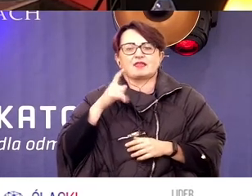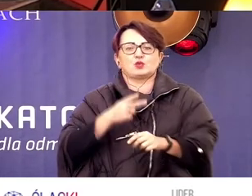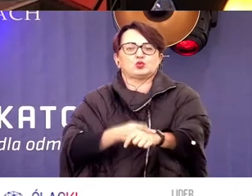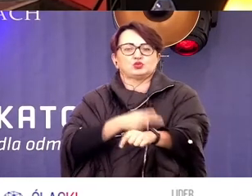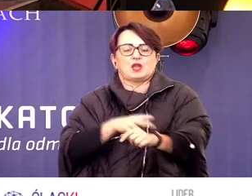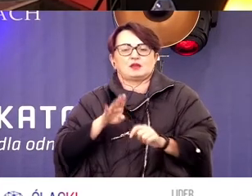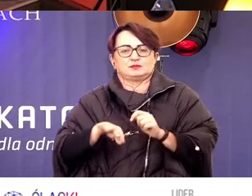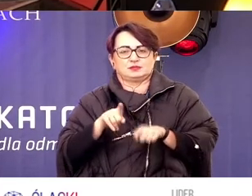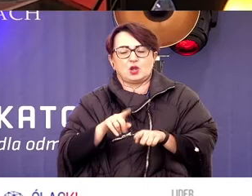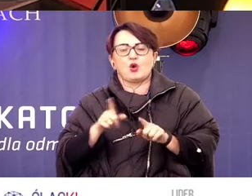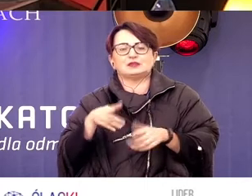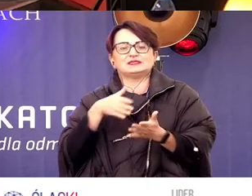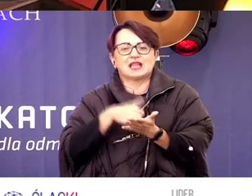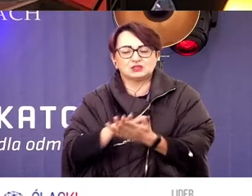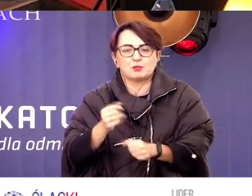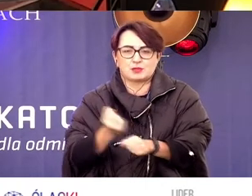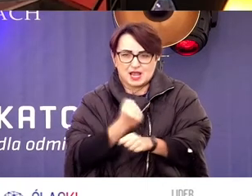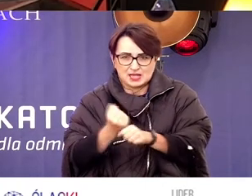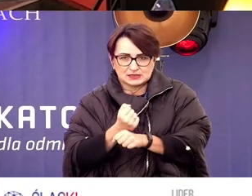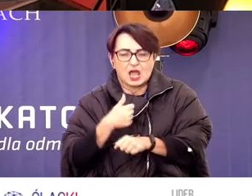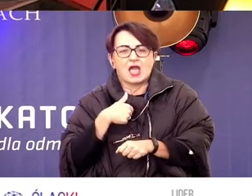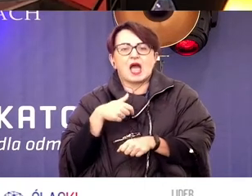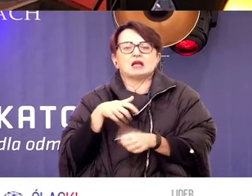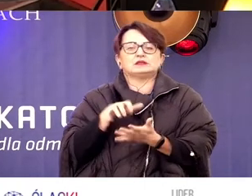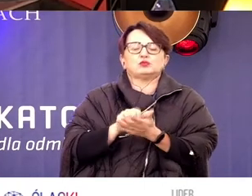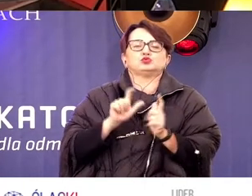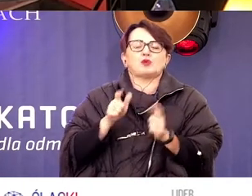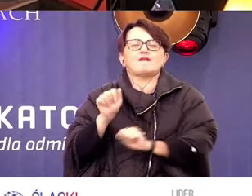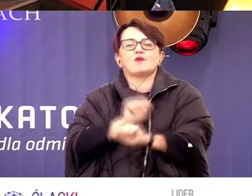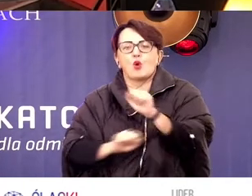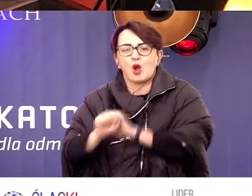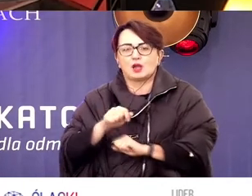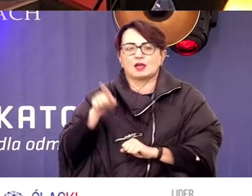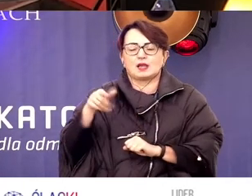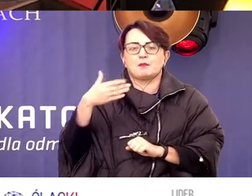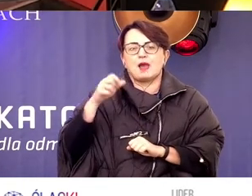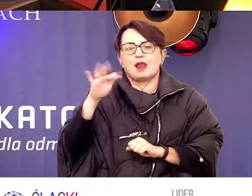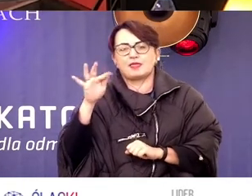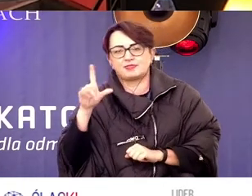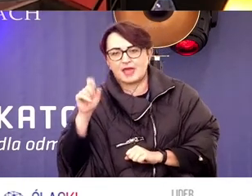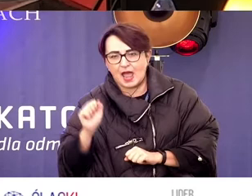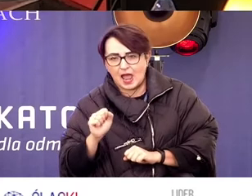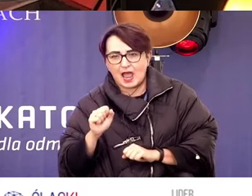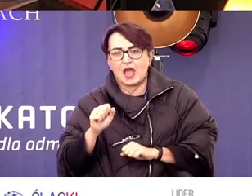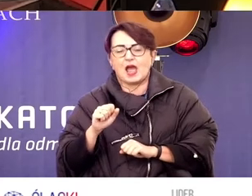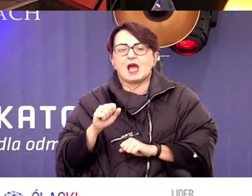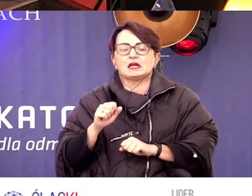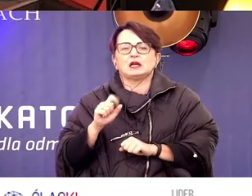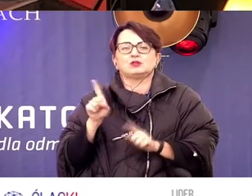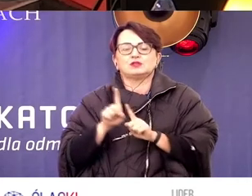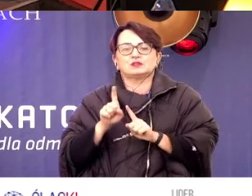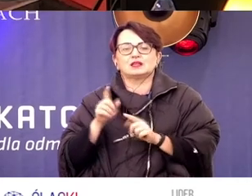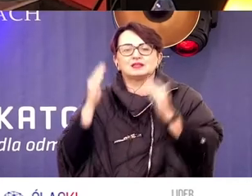która zaczyna dopiero pracę, czyli zajmowałem się Włochami, Maltą, akurat moim przypadku i zakonem